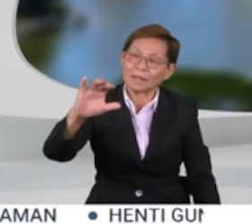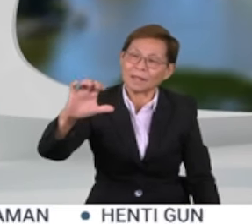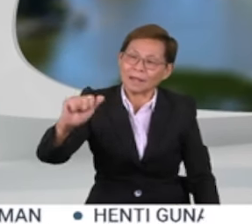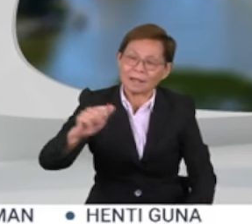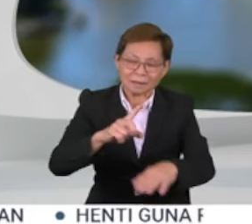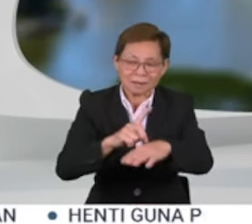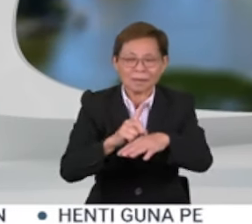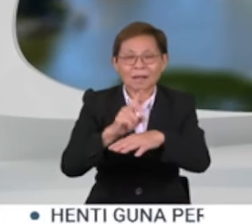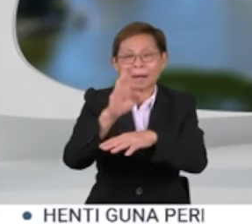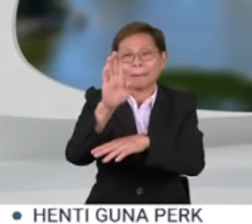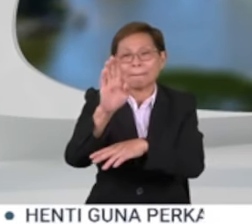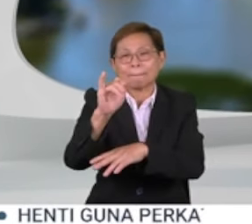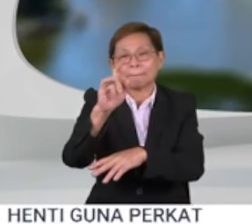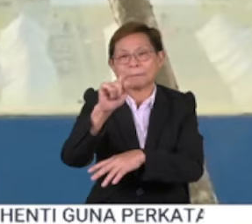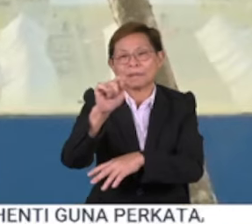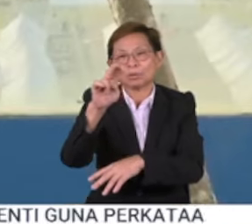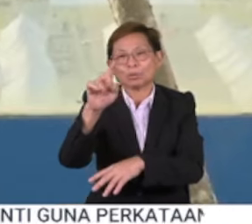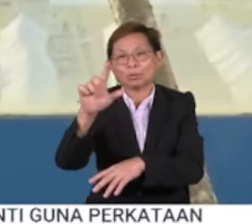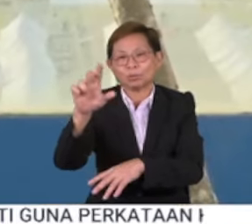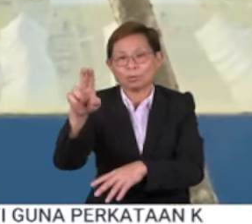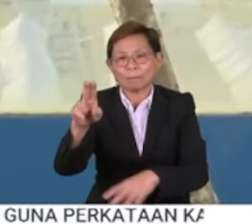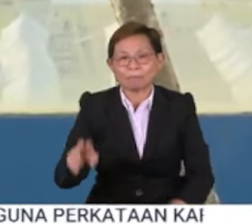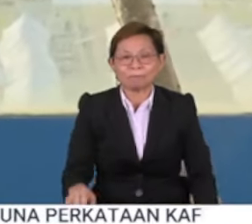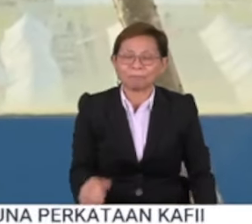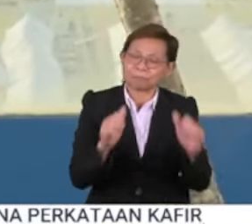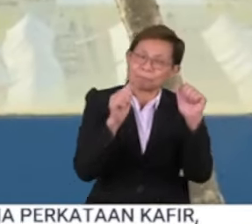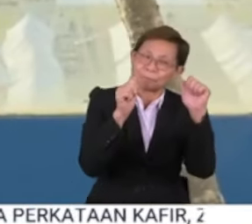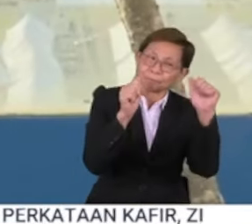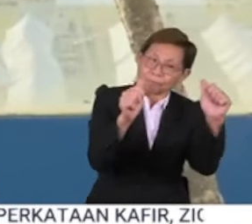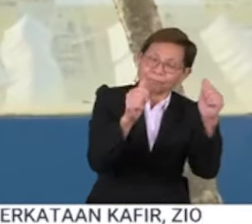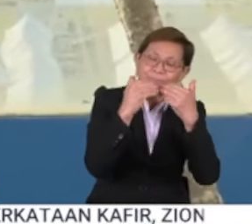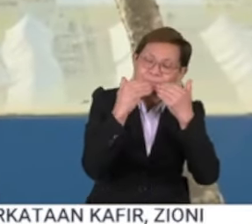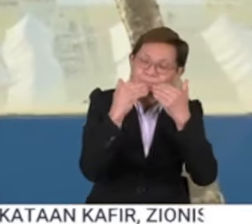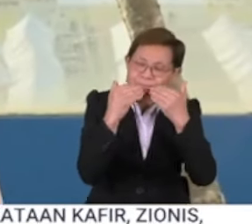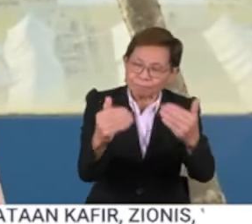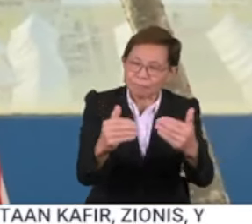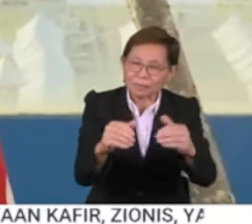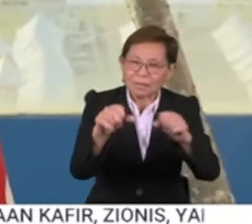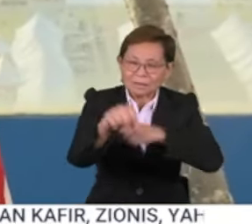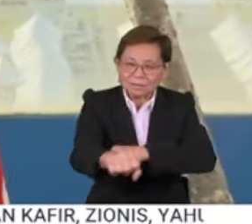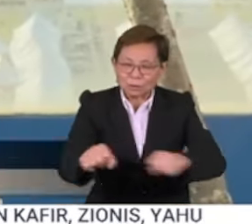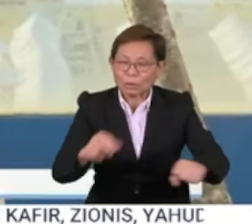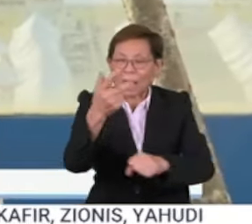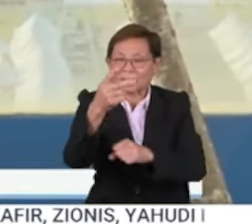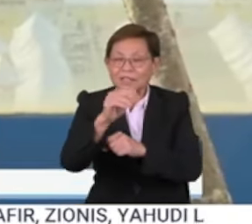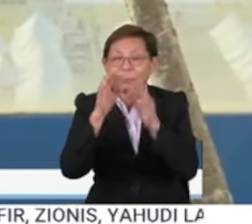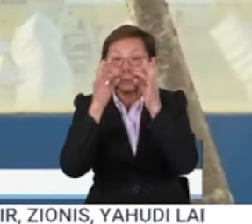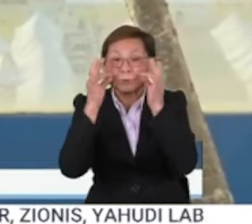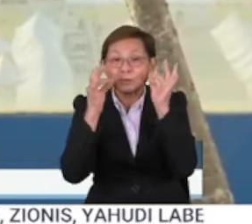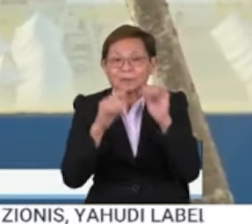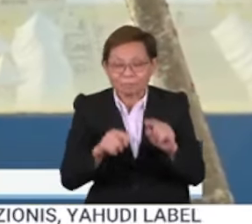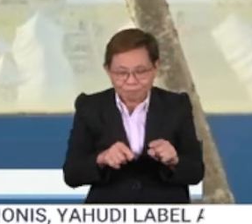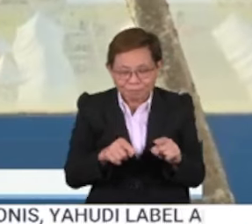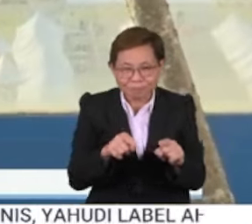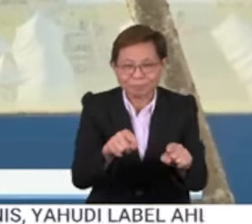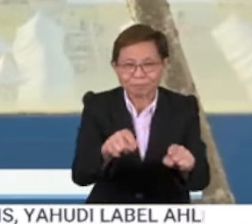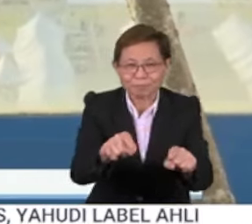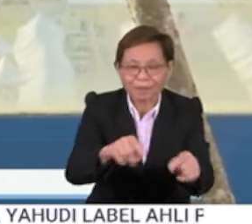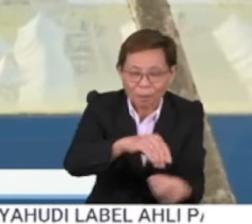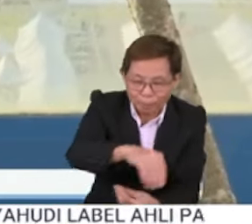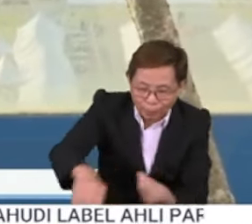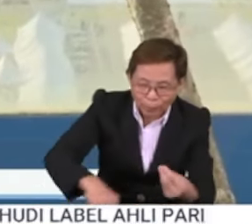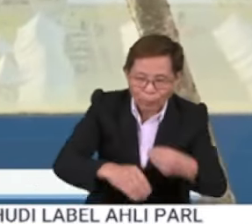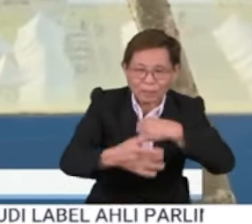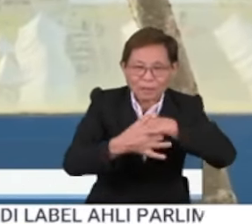Bintulu. Silakan Monica. Baik, terima kasih Vanessa di studio RTM Kuching. Seiring dengan peredaran teknologi